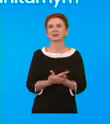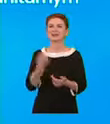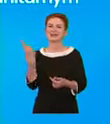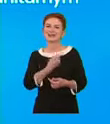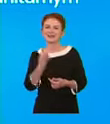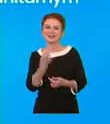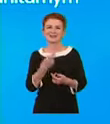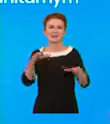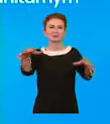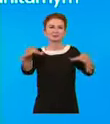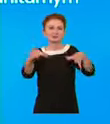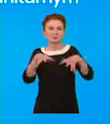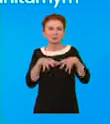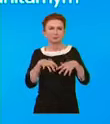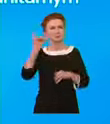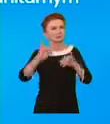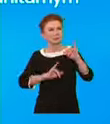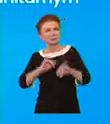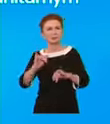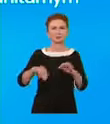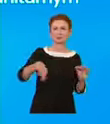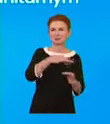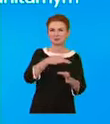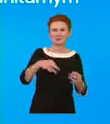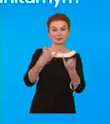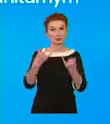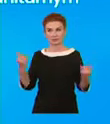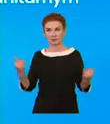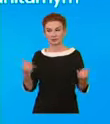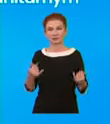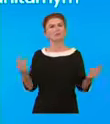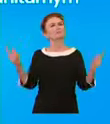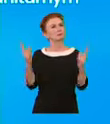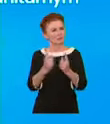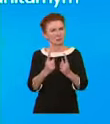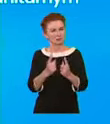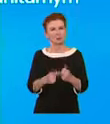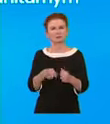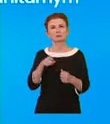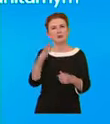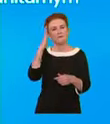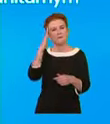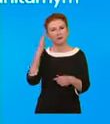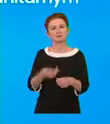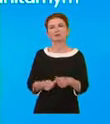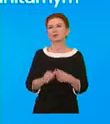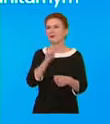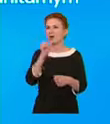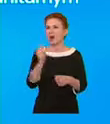większych zgromadzeń, jakichś imprez, koncertów, tego typu spotkań, na których wiemy, że w Europie